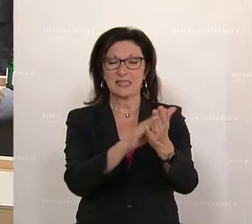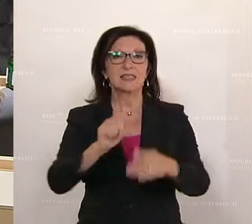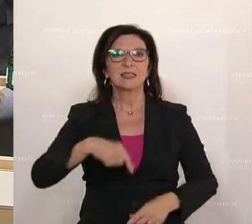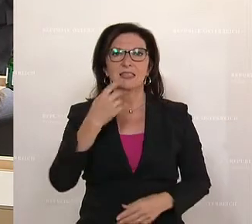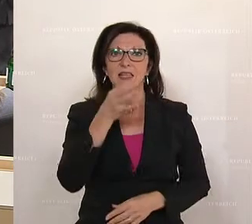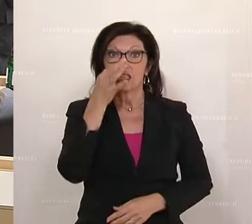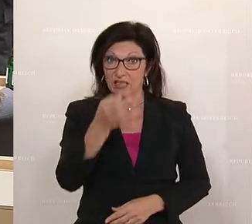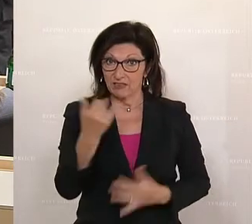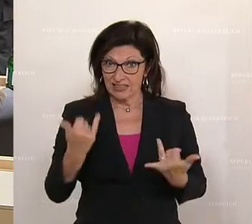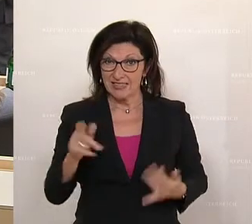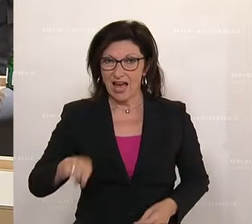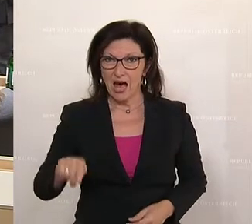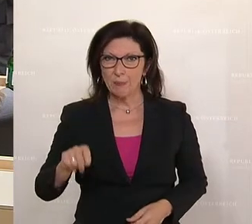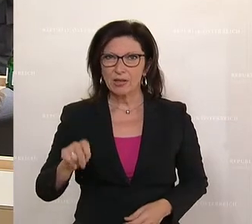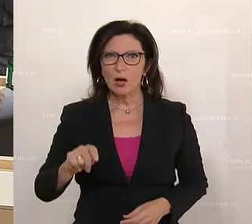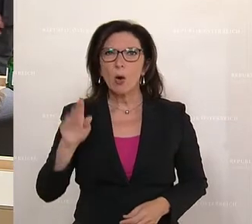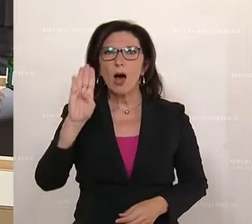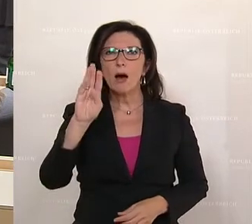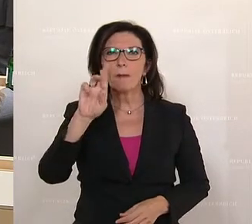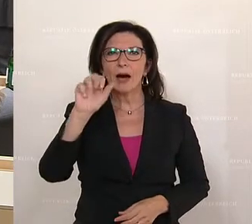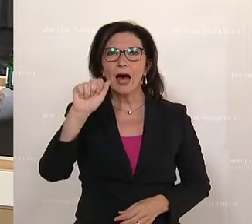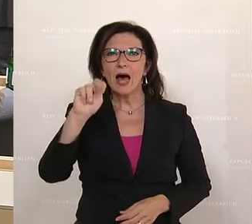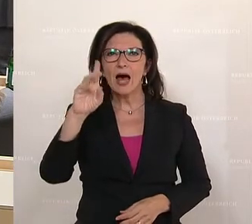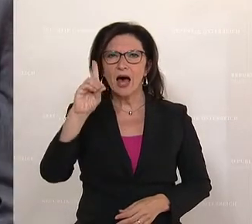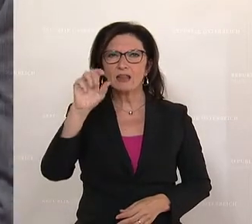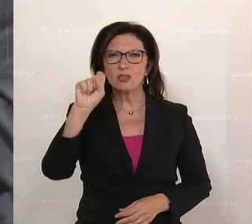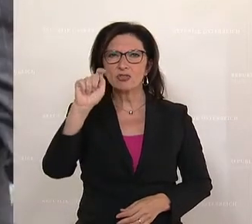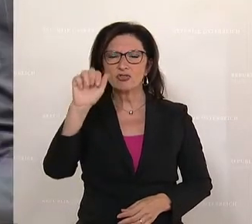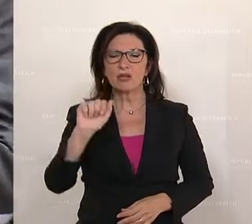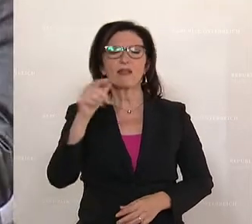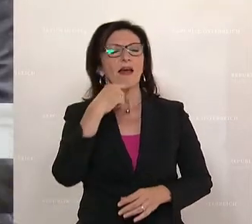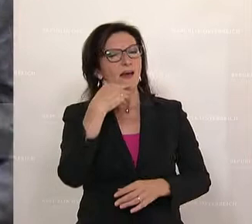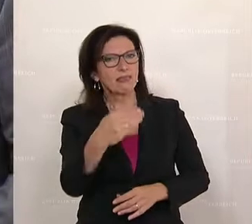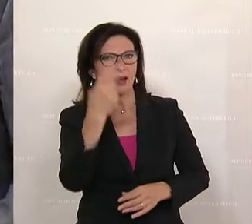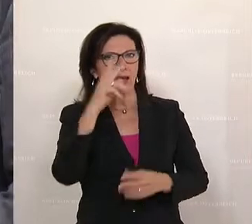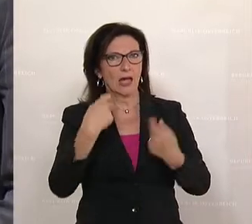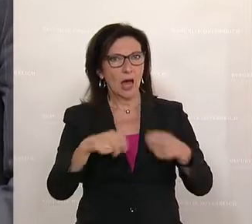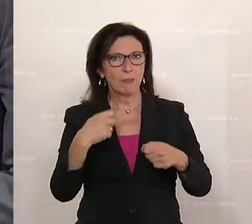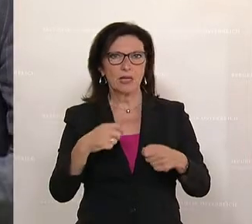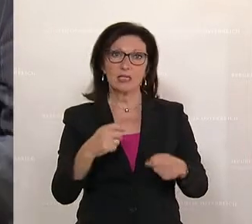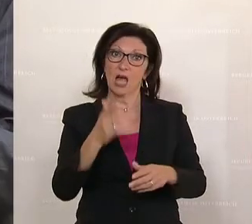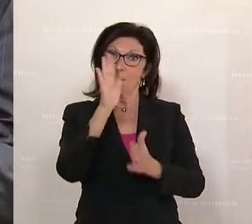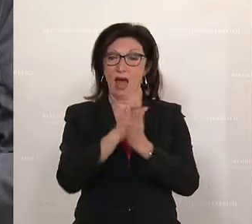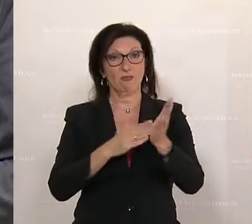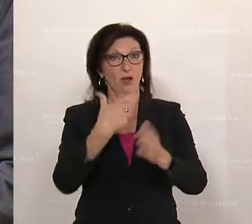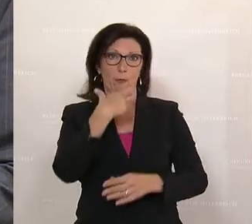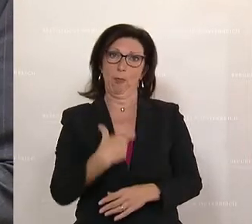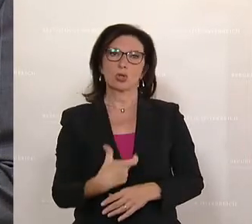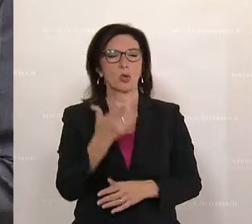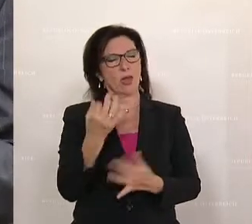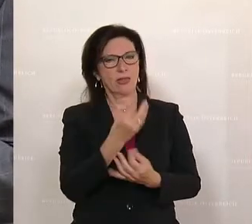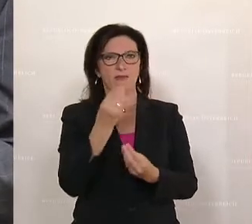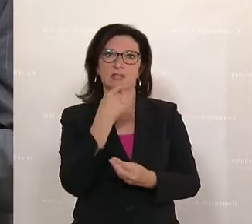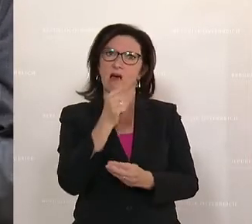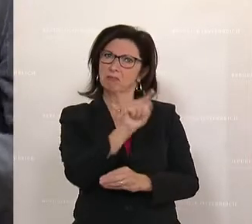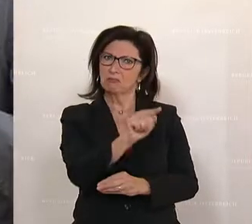Die nächste Frage stellt der Abgeordnete Brandstätter. Dankeschön, Herr Präsident. Herr Bundeskanzler, ich möchte mit einem persönlichen Wort beginnen. Ich fand es wirklich bemerkenswert,